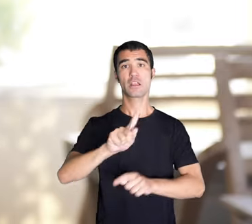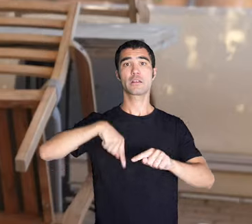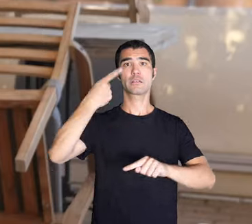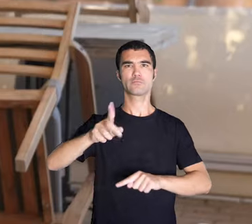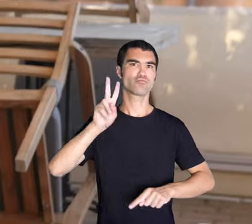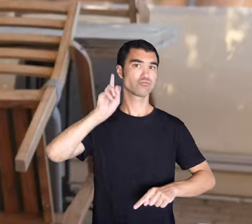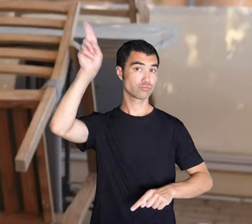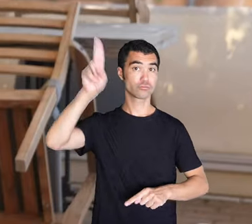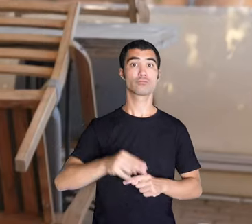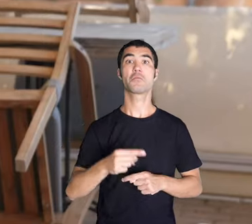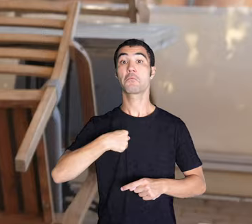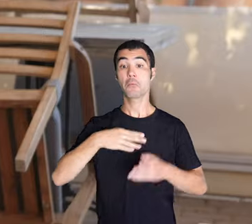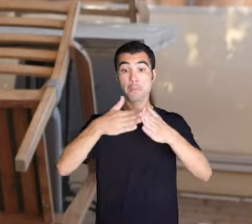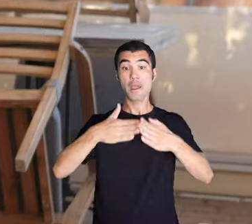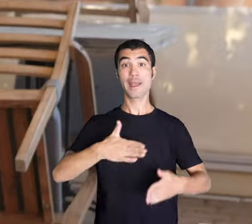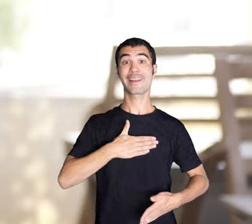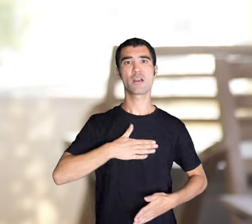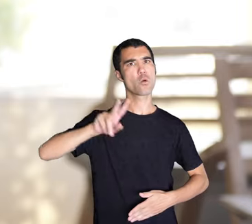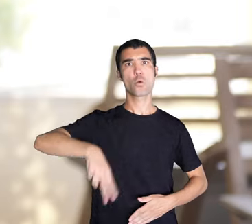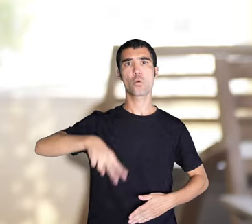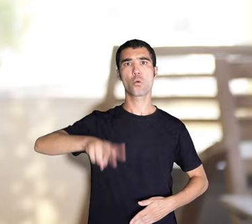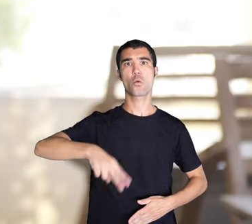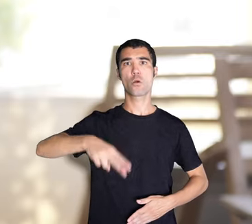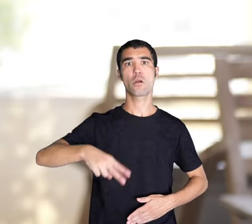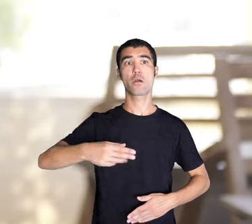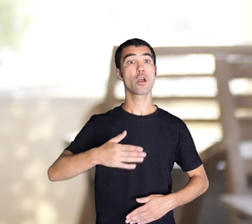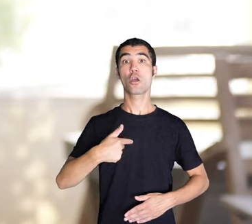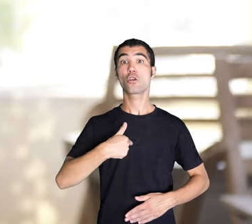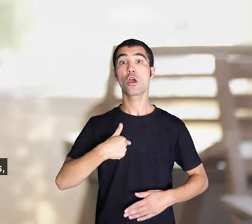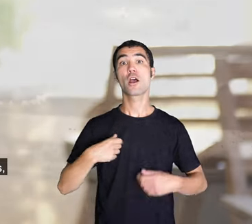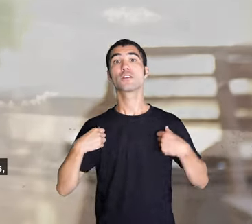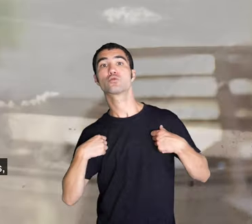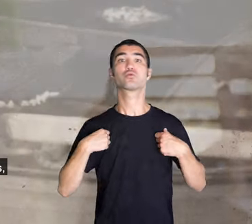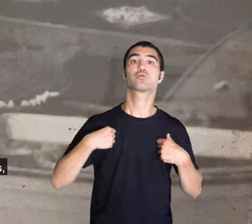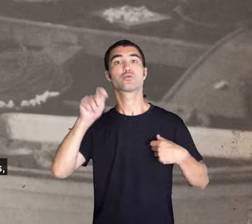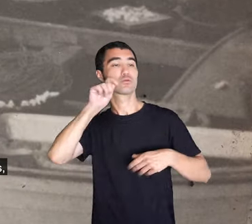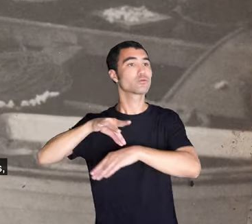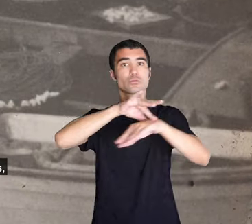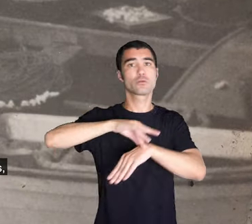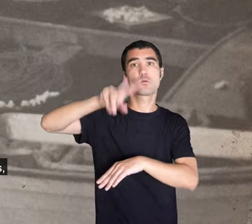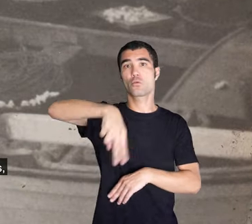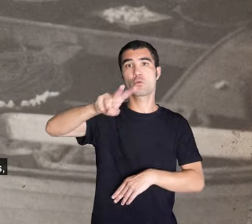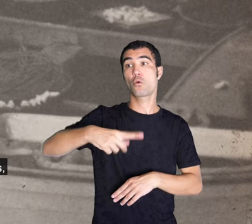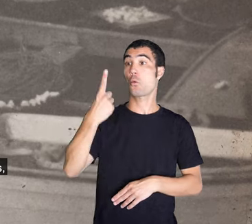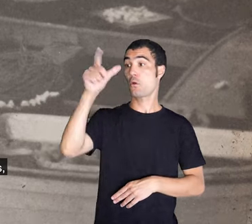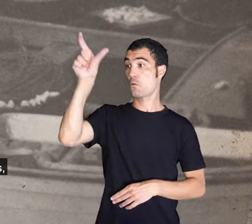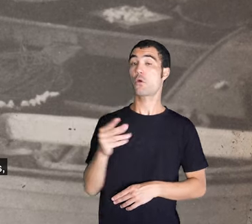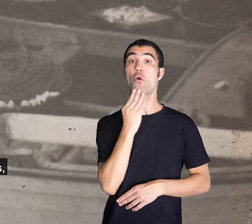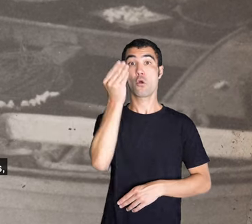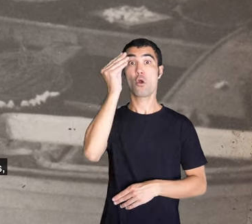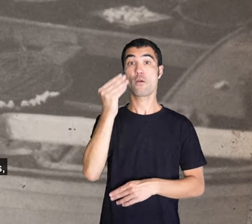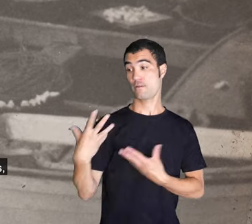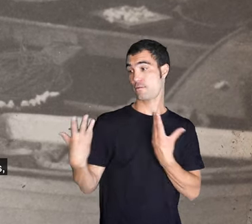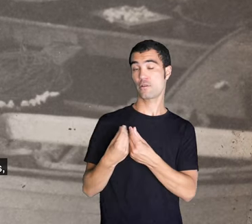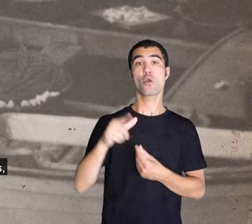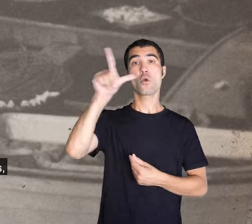jubilar. Mai vaig tenir una barca en propietat, mai. No em vaig fer mai excursions. Hi havia un jove que pescava amb nosaltres, li deia